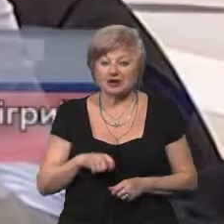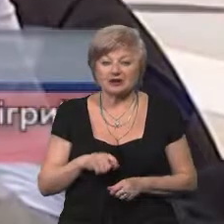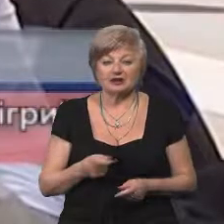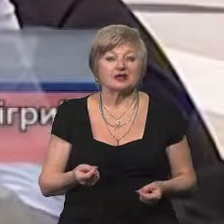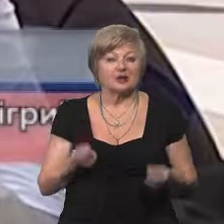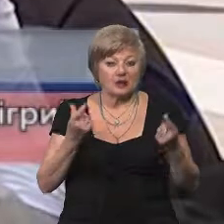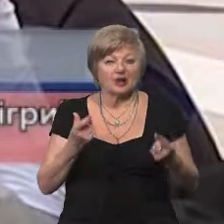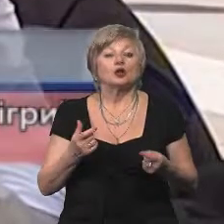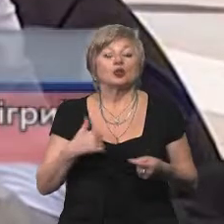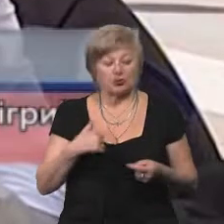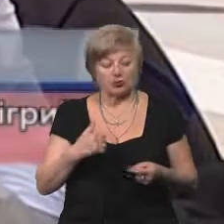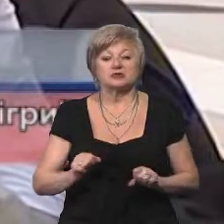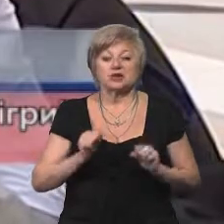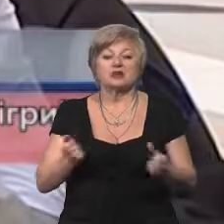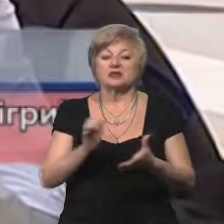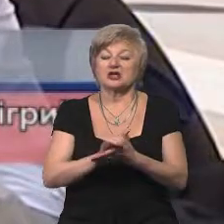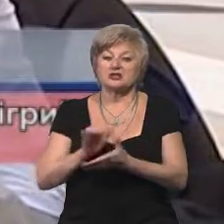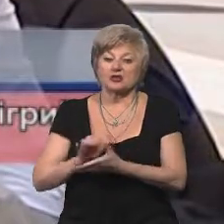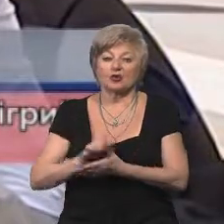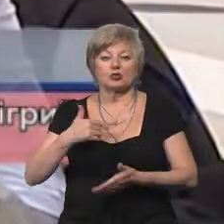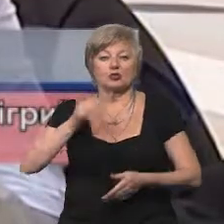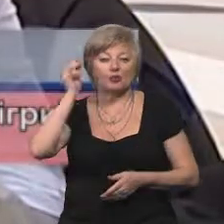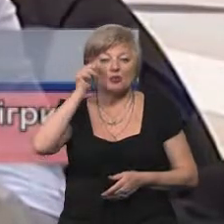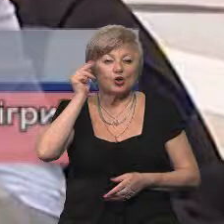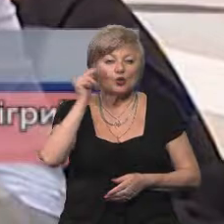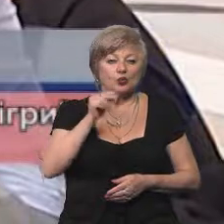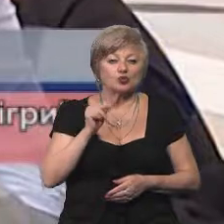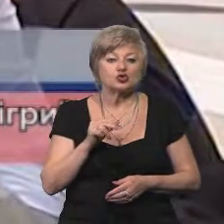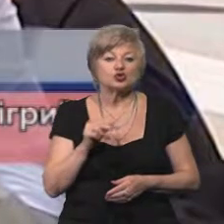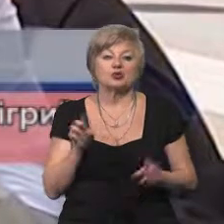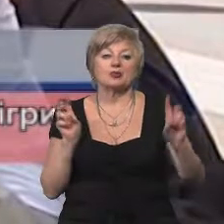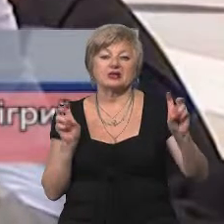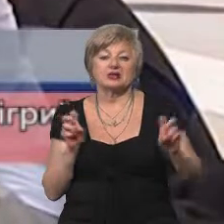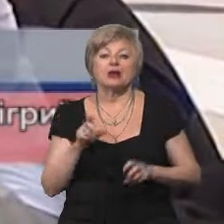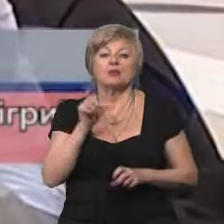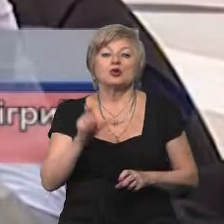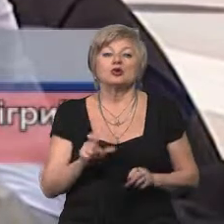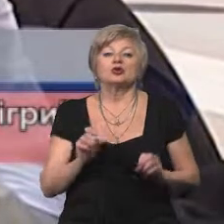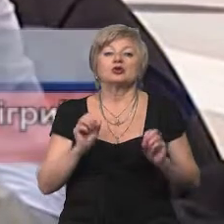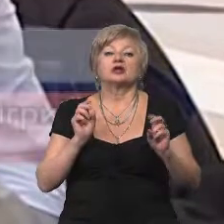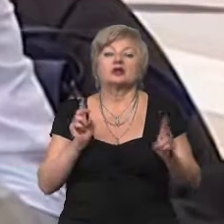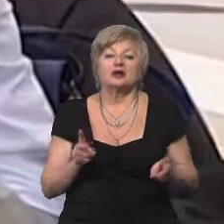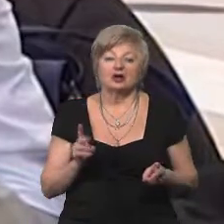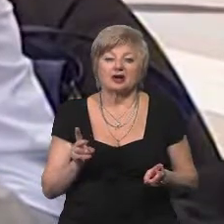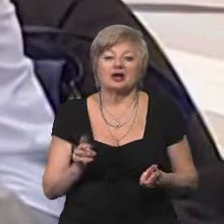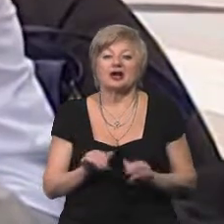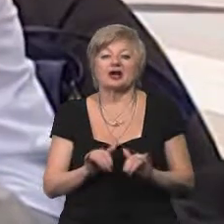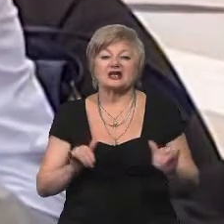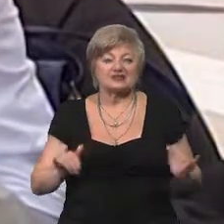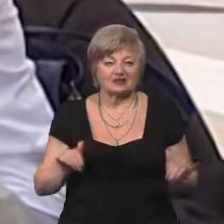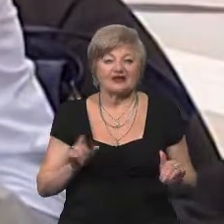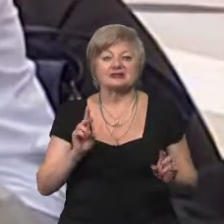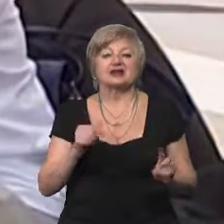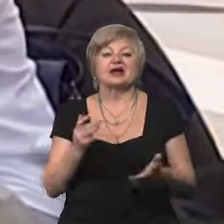ми його знайомимо. Ми розміщуємо, навчаємо людей, як правильно розмістити депозит. Є кредити, але вони не